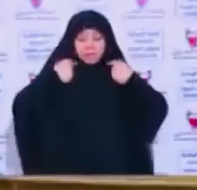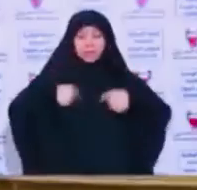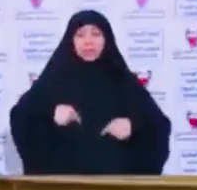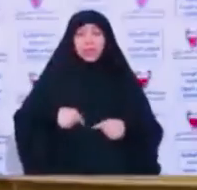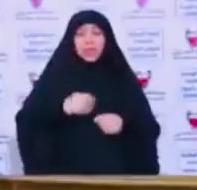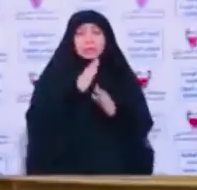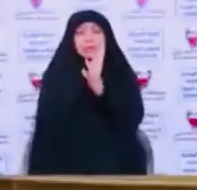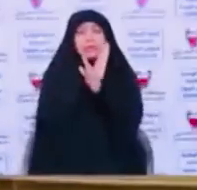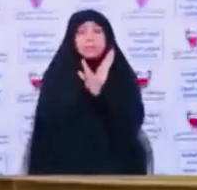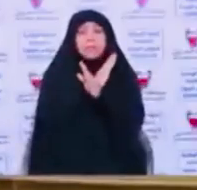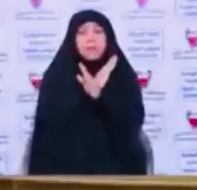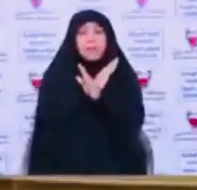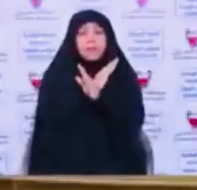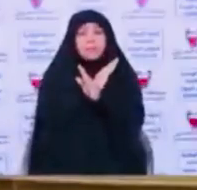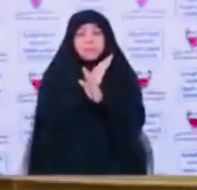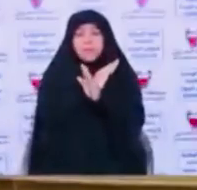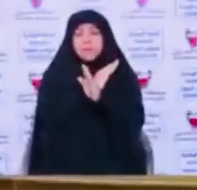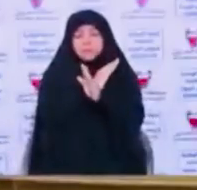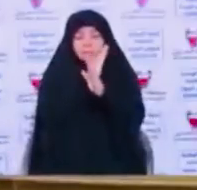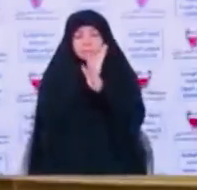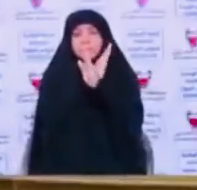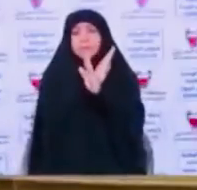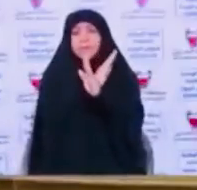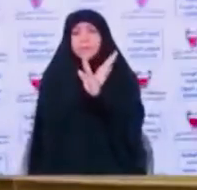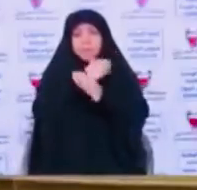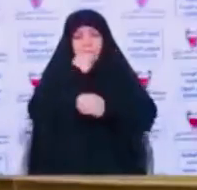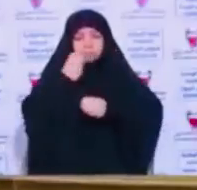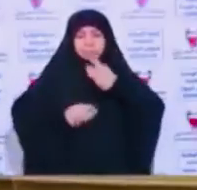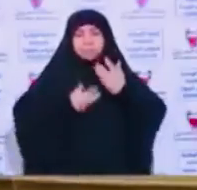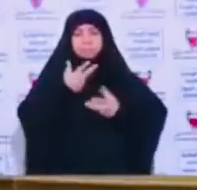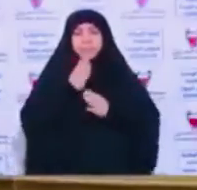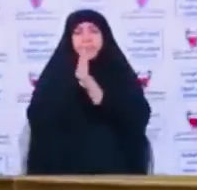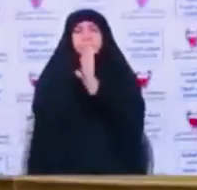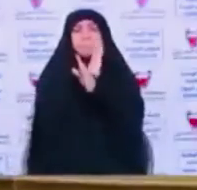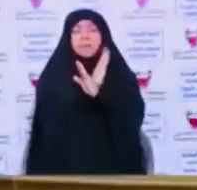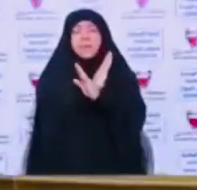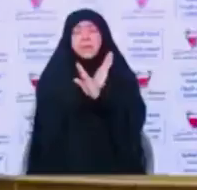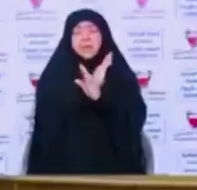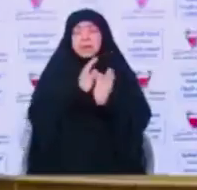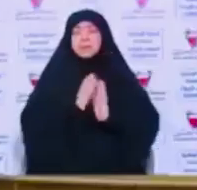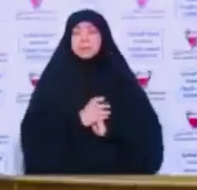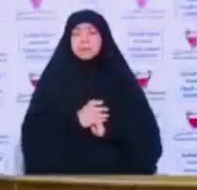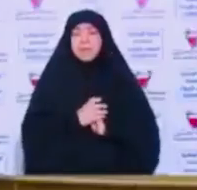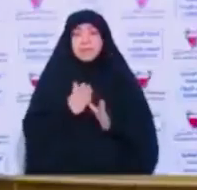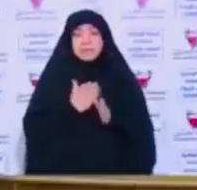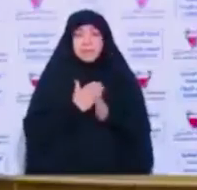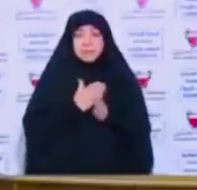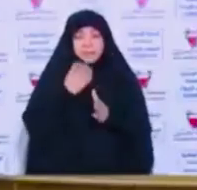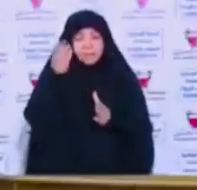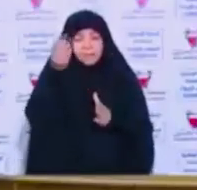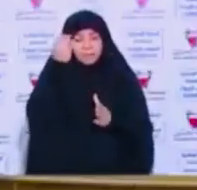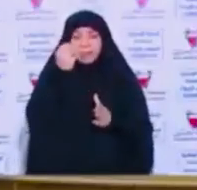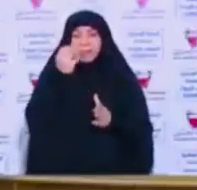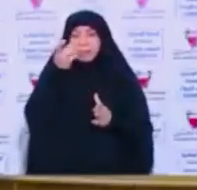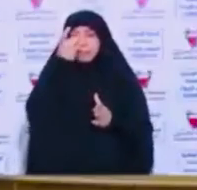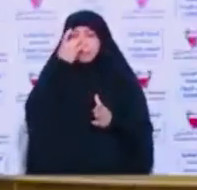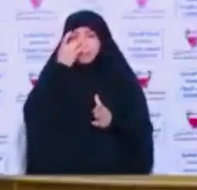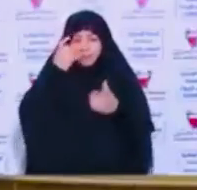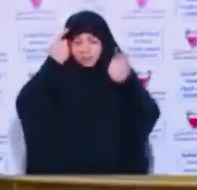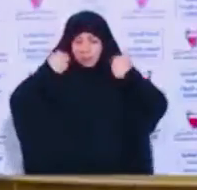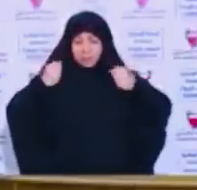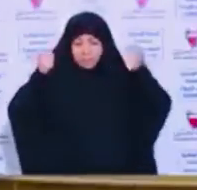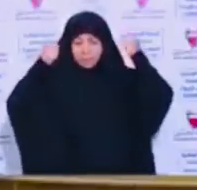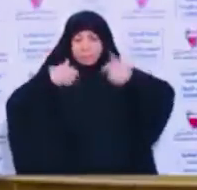يكون أجسام مضادة لهذا الفيروس، احنا نسميه الفورين أنتيجين، وذلك للحد من انتشار هذا الفيروس في